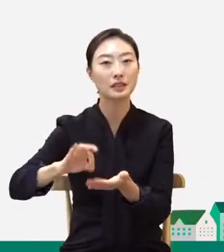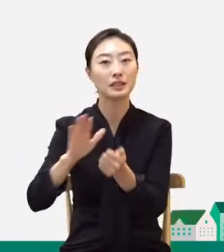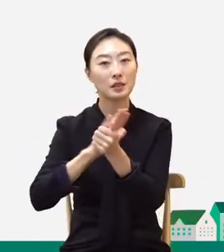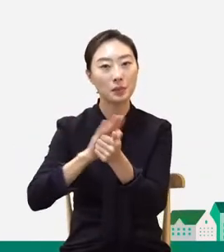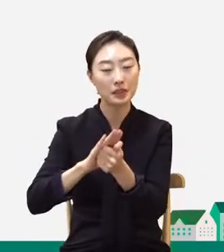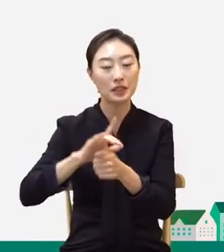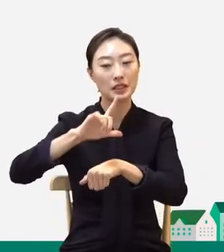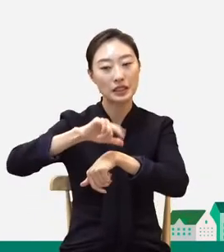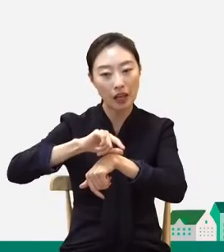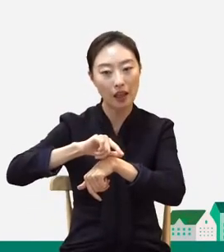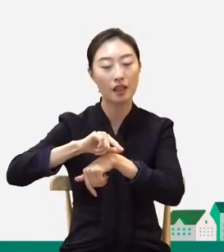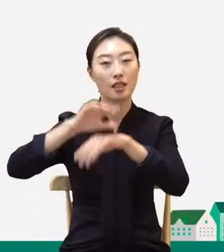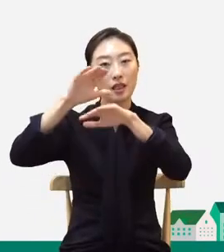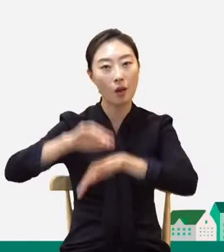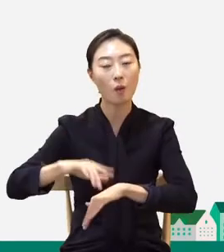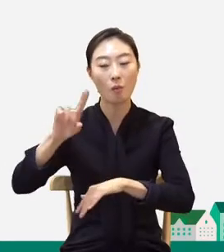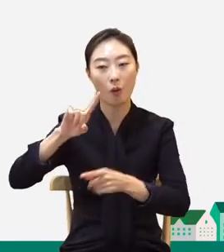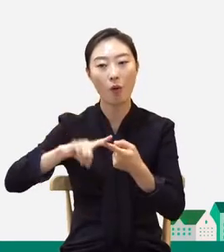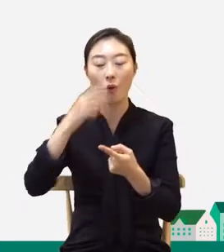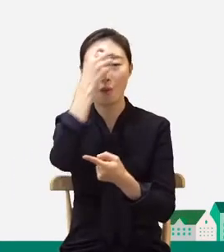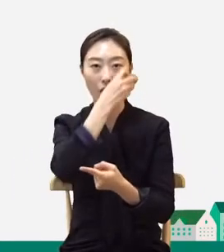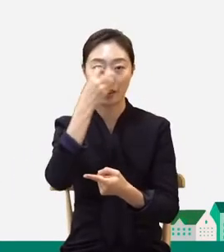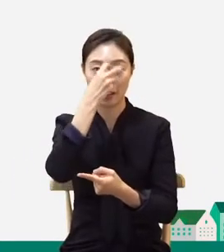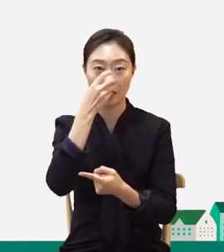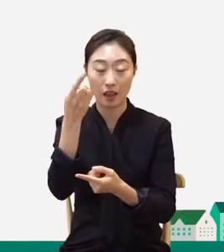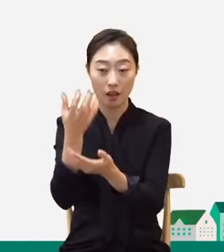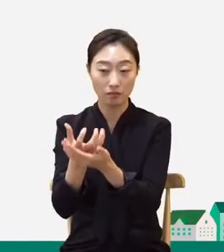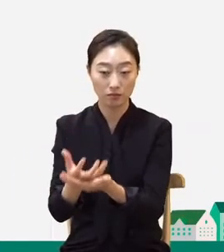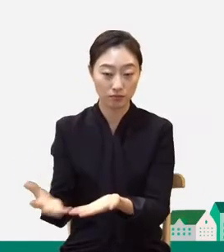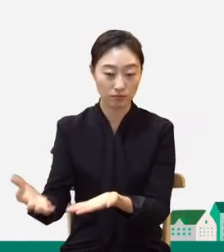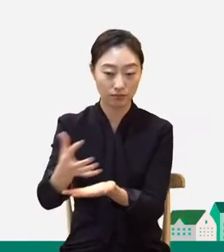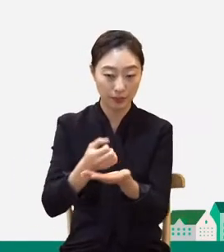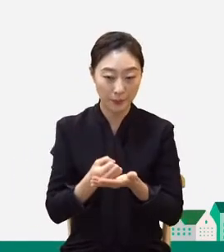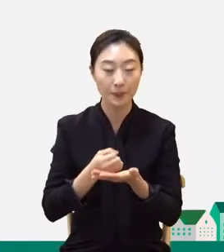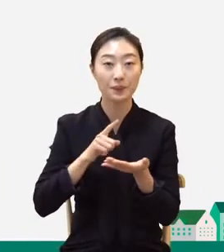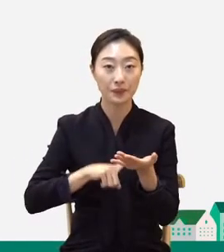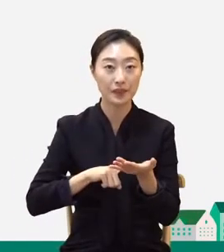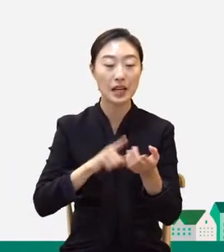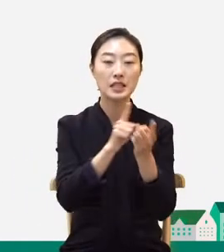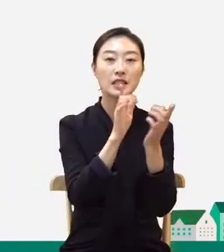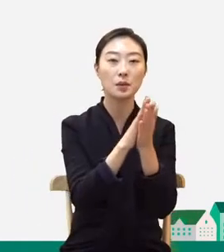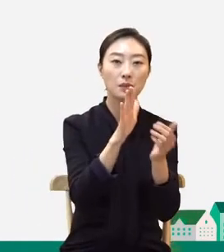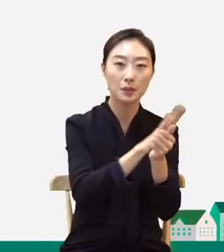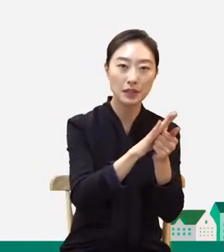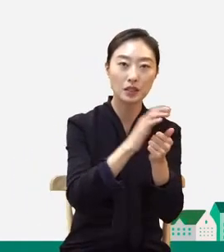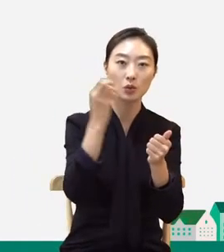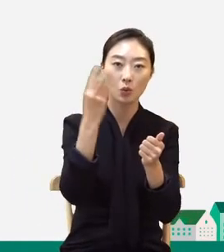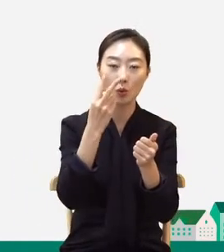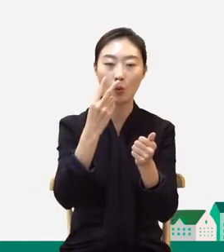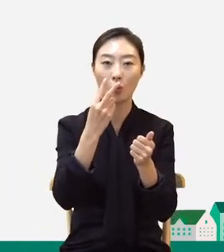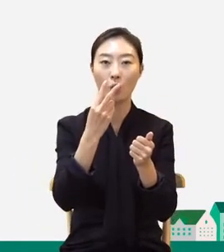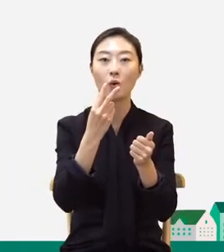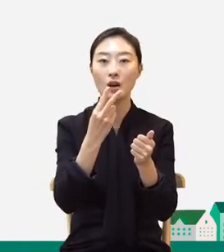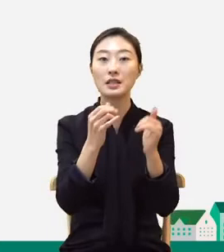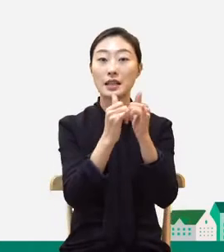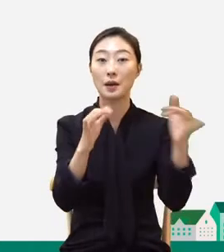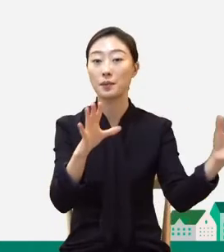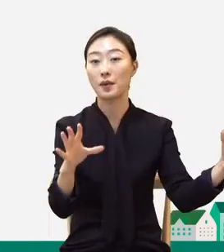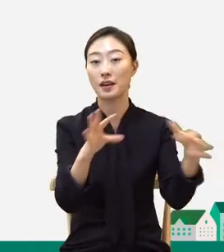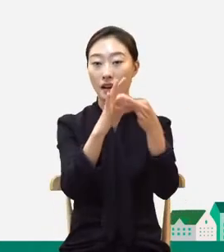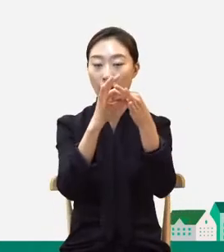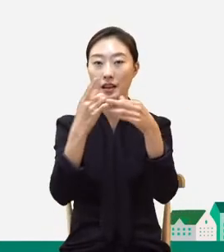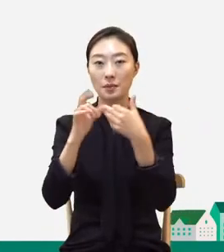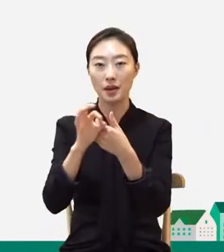횟수를 좀 기록하고 있습니다. 이런 데이터를 기본으로 해서 직접 서비스와 자원 연계나 같은 사례 관리